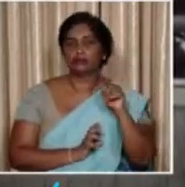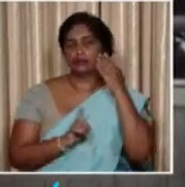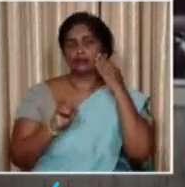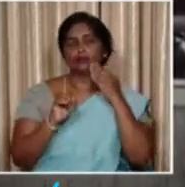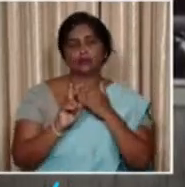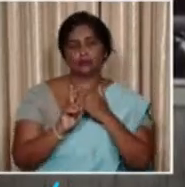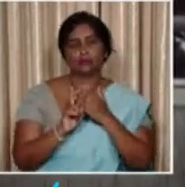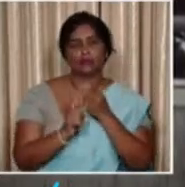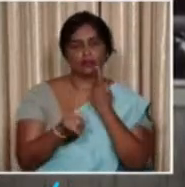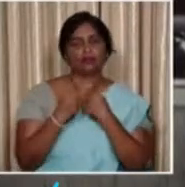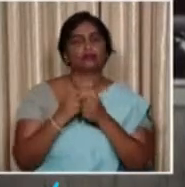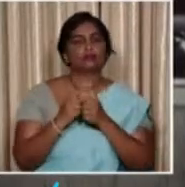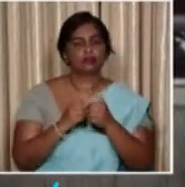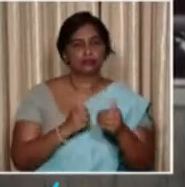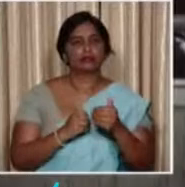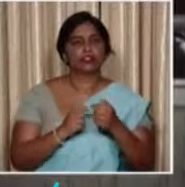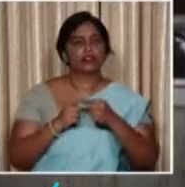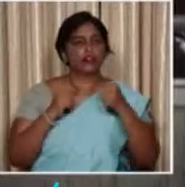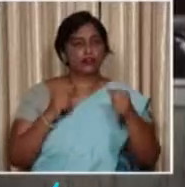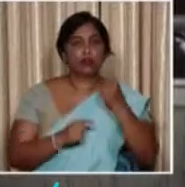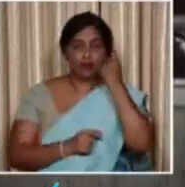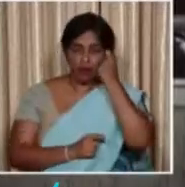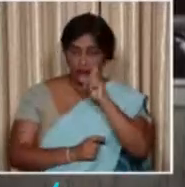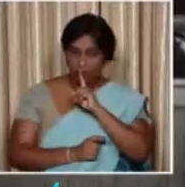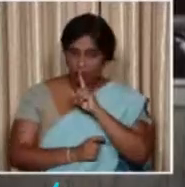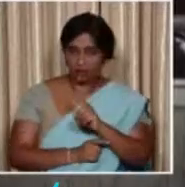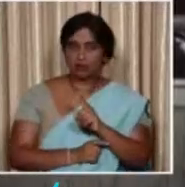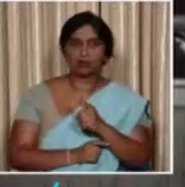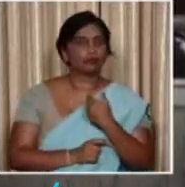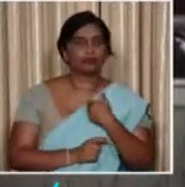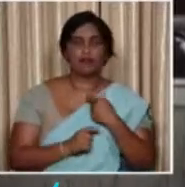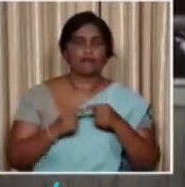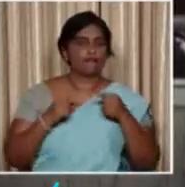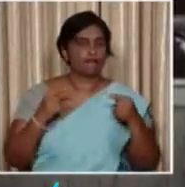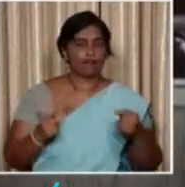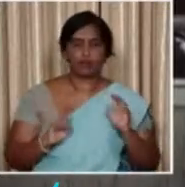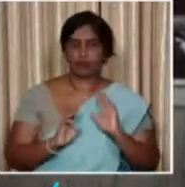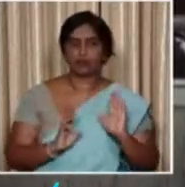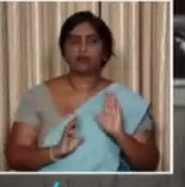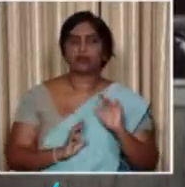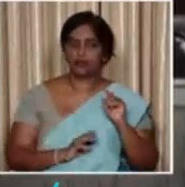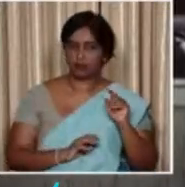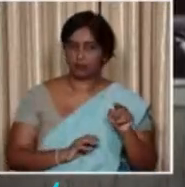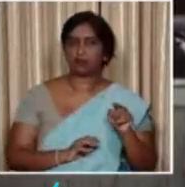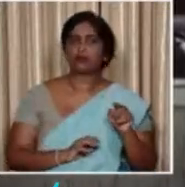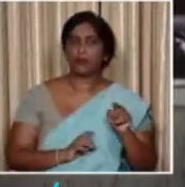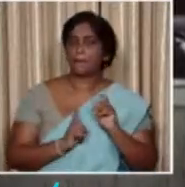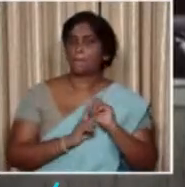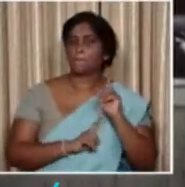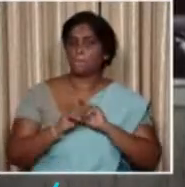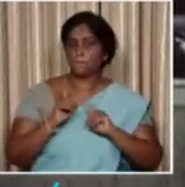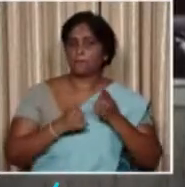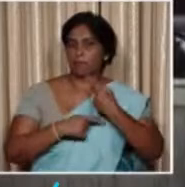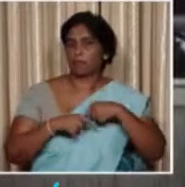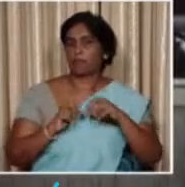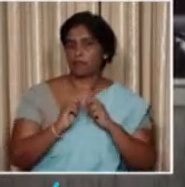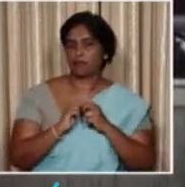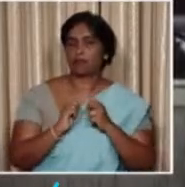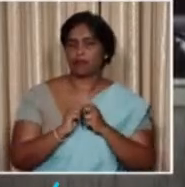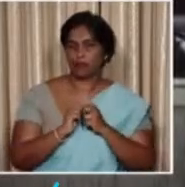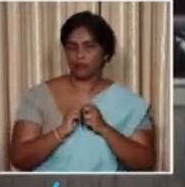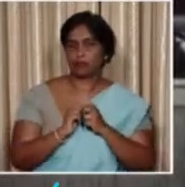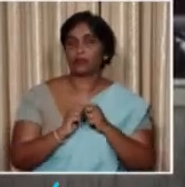සම්බන්ධයෙන් විමර්ශනයක් කරනවා නම් විපක්ෂය යෝජනා කරනවා නම් අපි ඒකට විරුද්ධ නැහැ. මොකද හේතුව මේක පාර්ලිමේන්තුවටම බලපාන